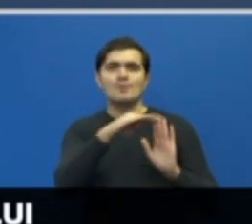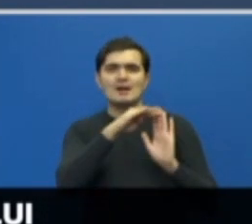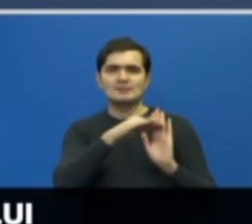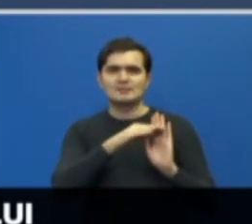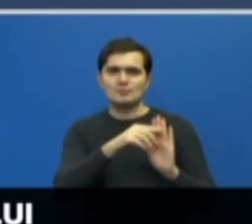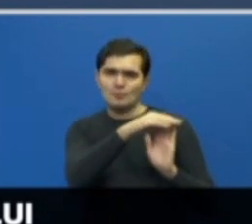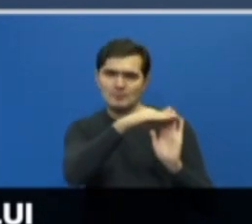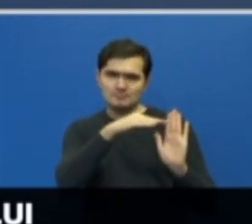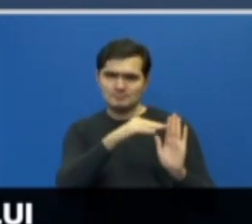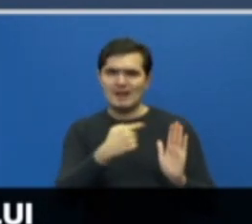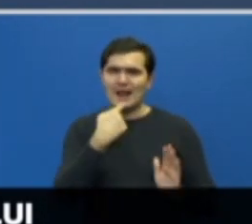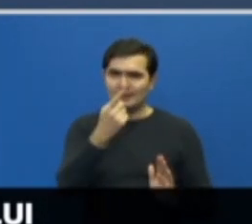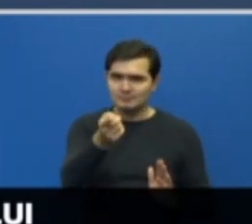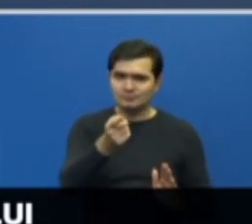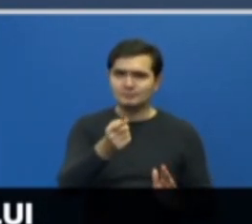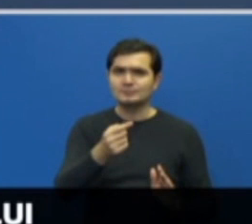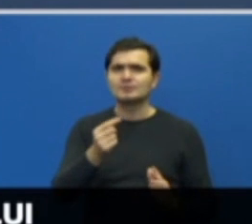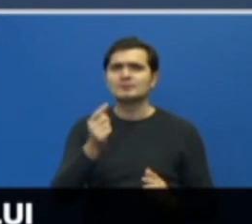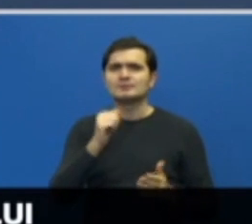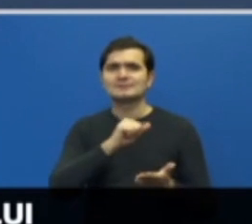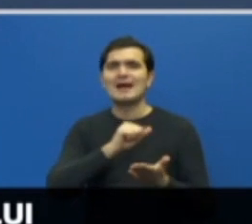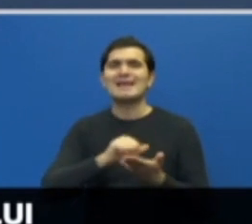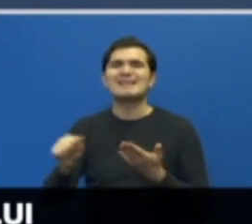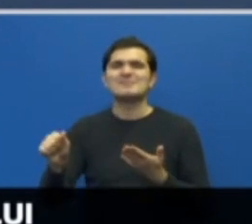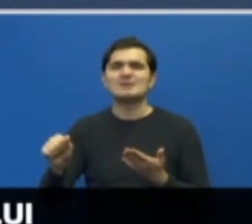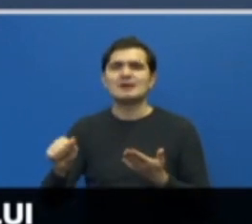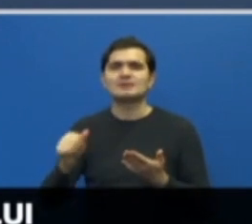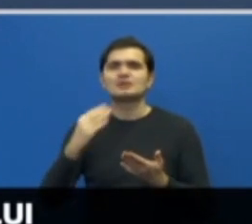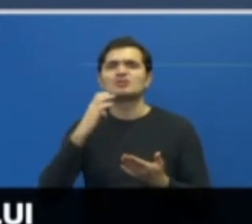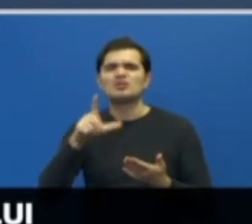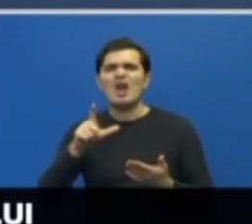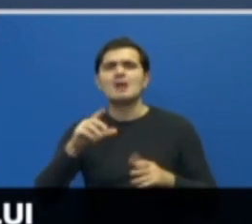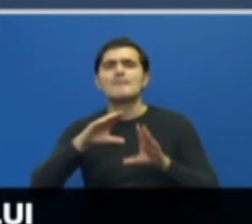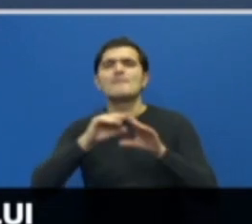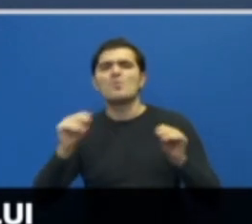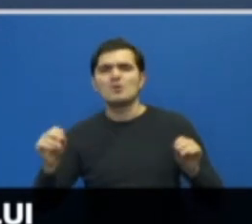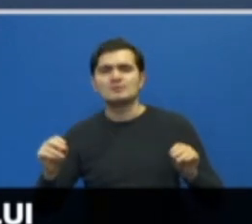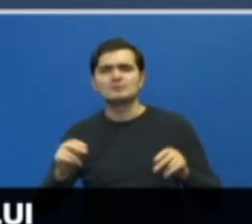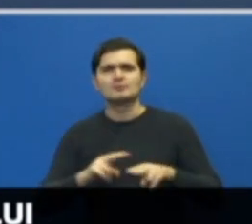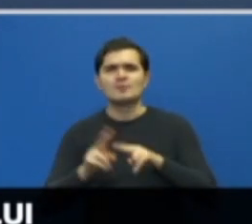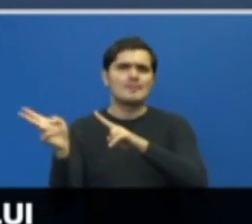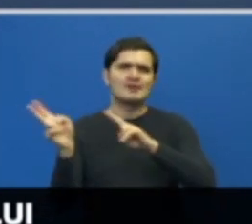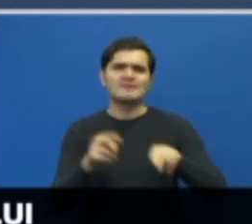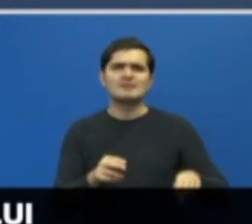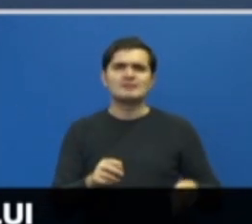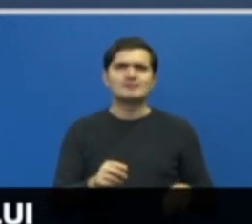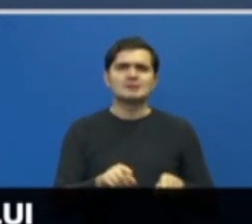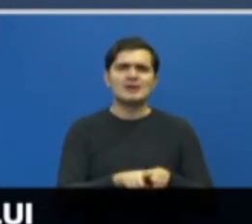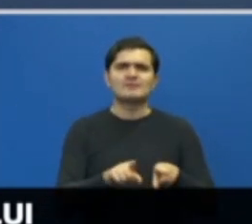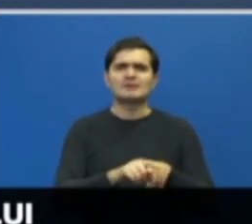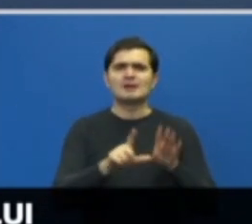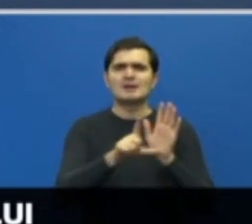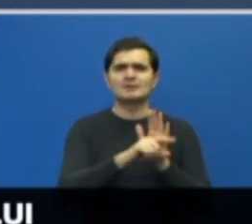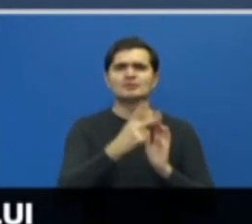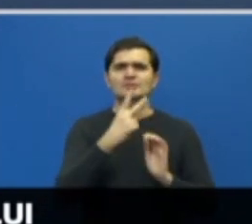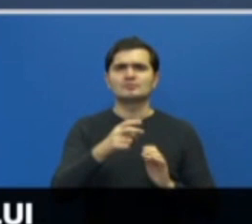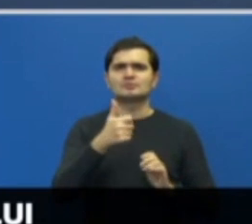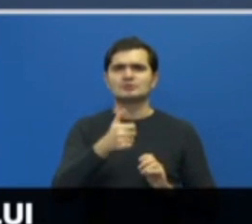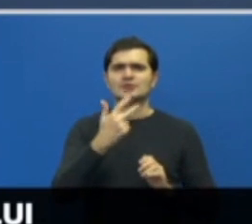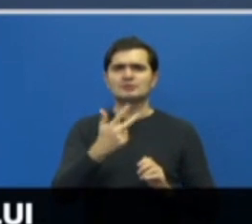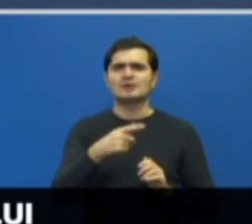de dumneavoastră, s-a eliminat acel cel mult, da? Și a venit la prevederea inițială din legea 263, deci